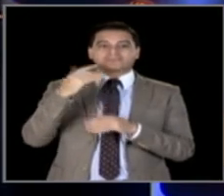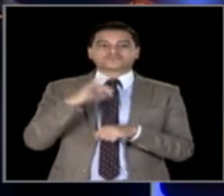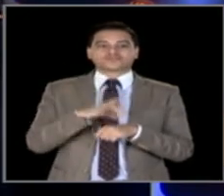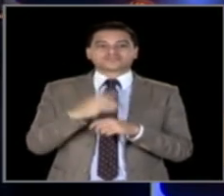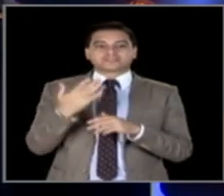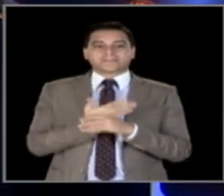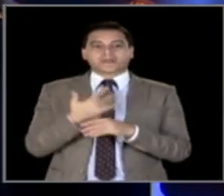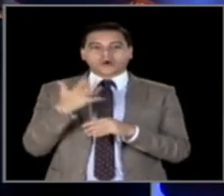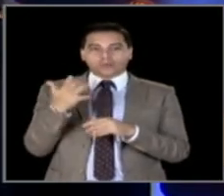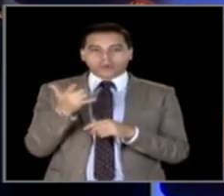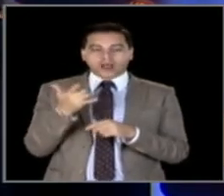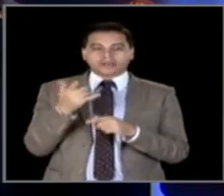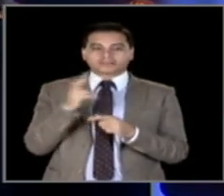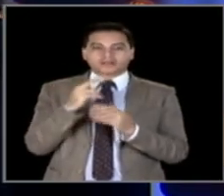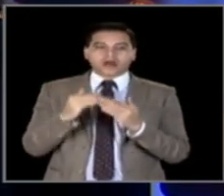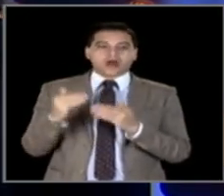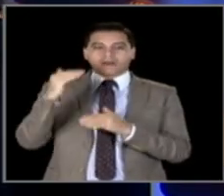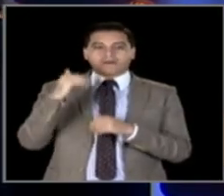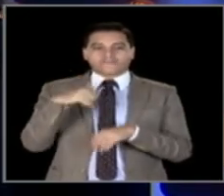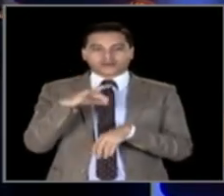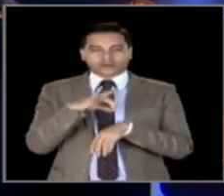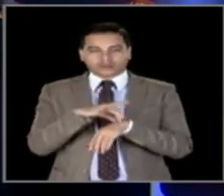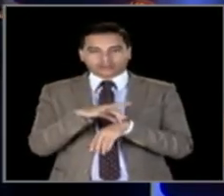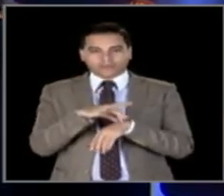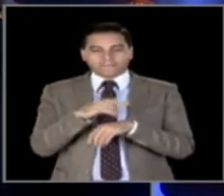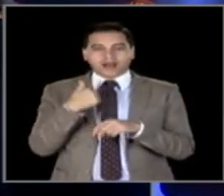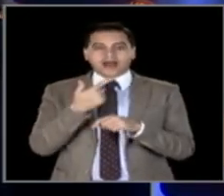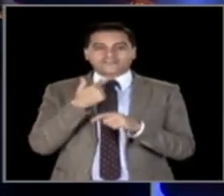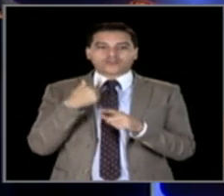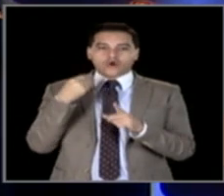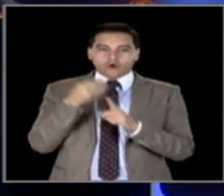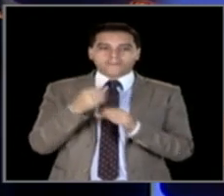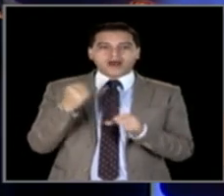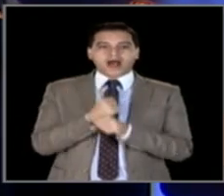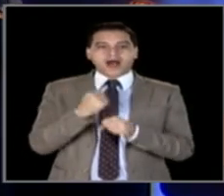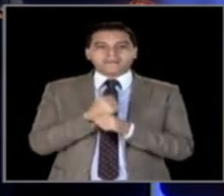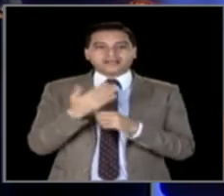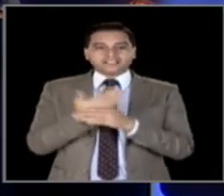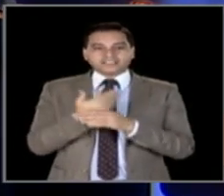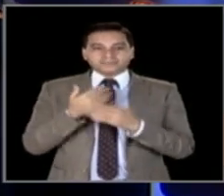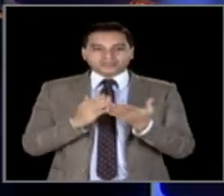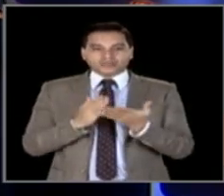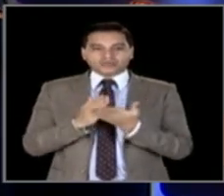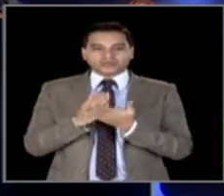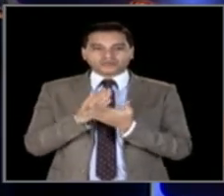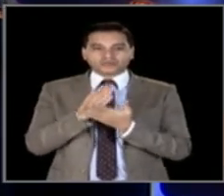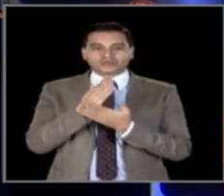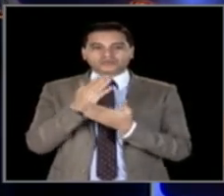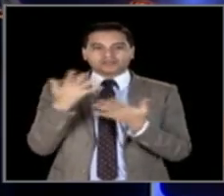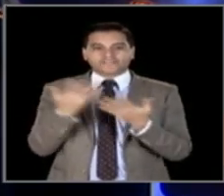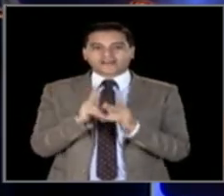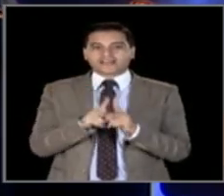اخواتي الاكبر مني الاثنين في طب، اللي اخت الاكبر مني في طب، يعني فحبيت المجال، فحسيت ان كل ما ادخل طول الطب لوحدها فمش هتفرق